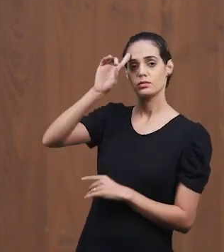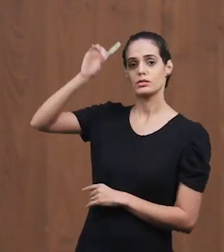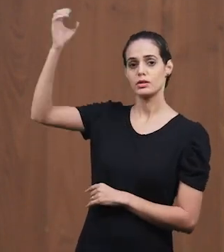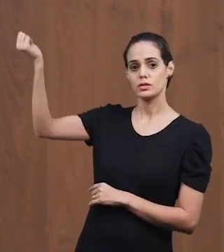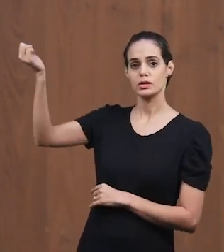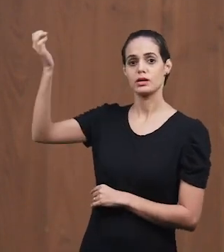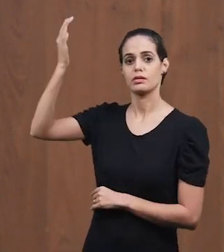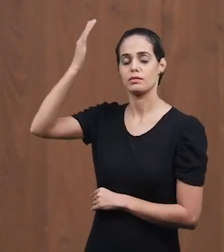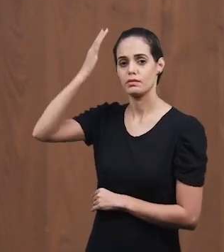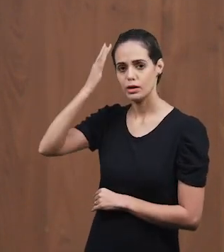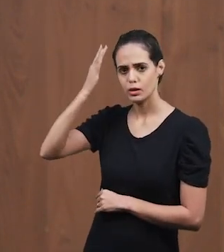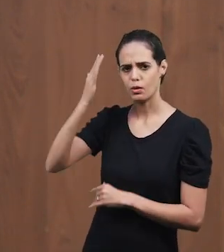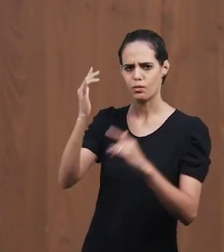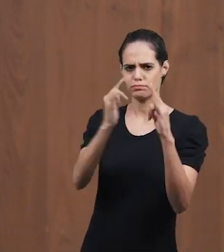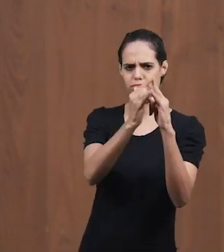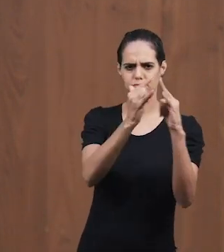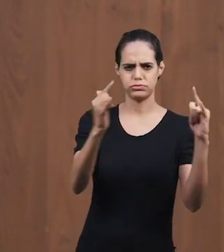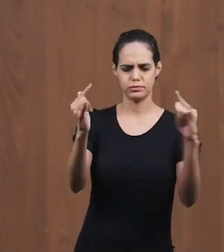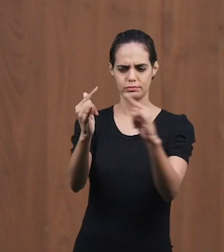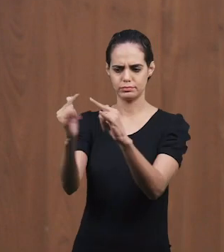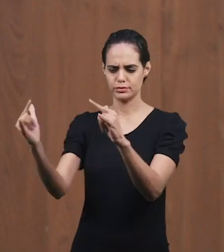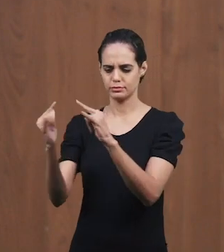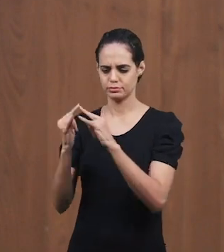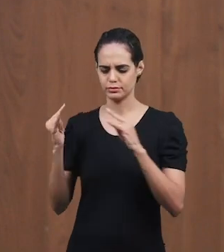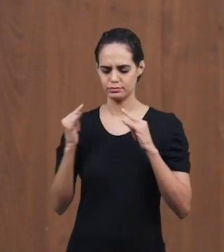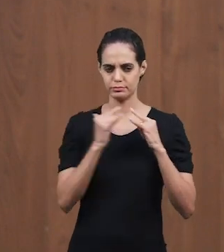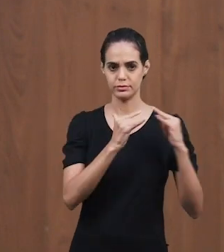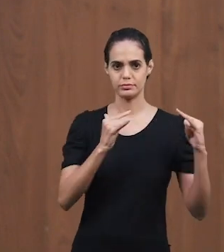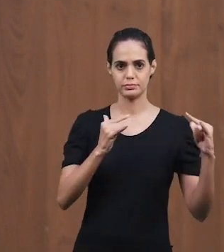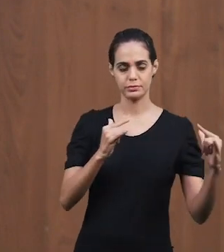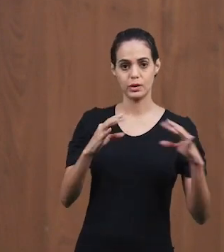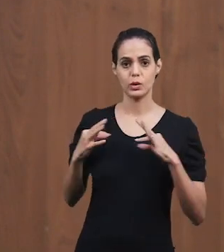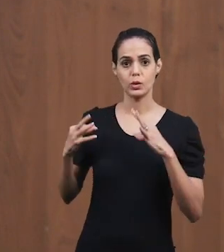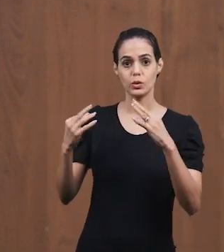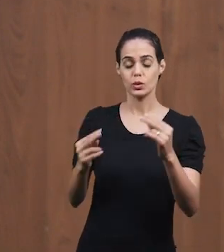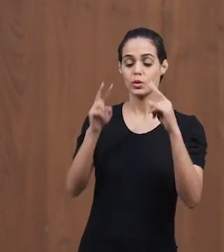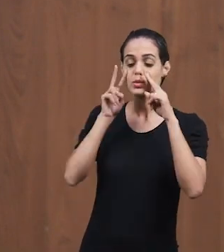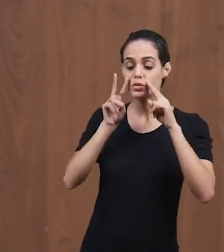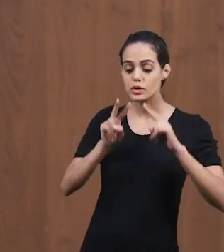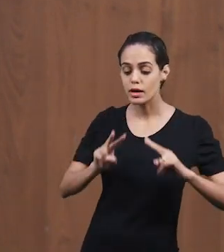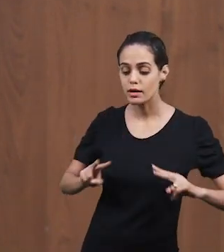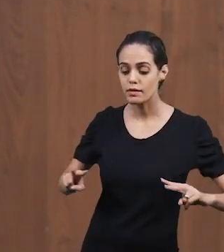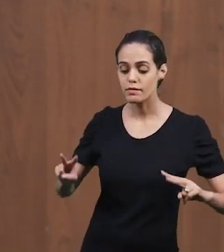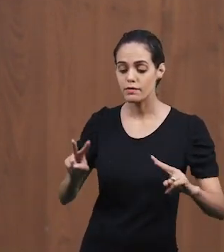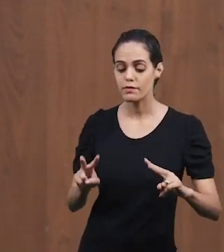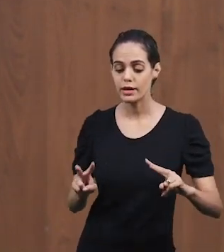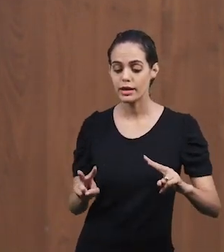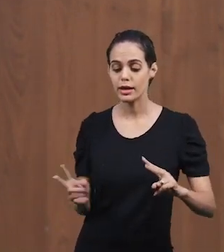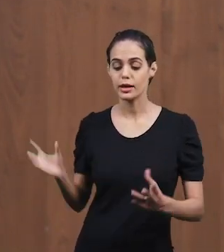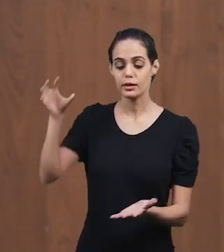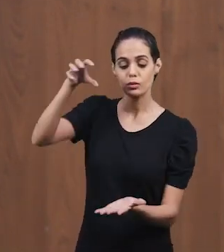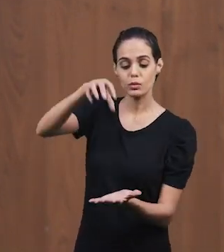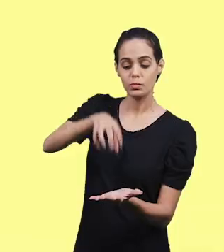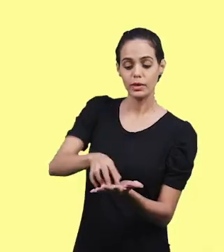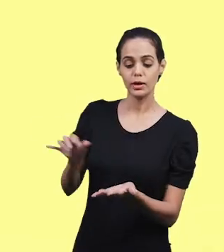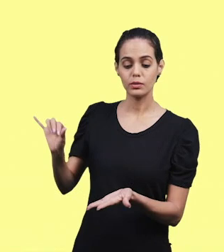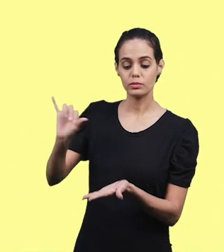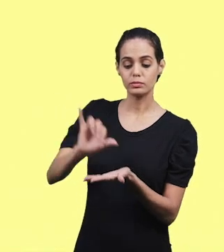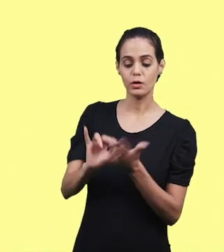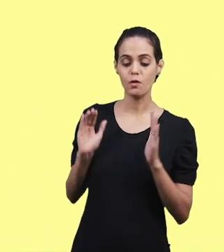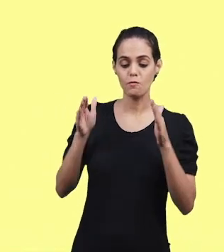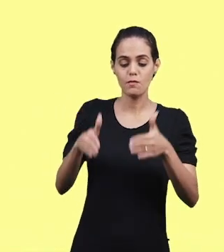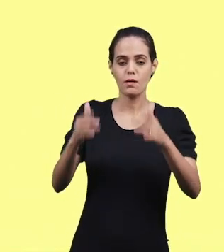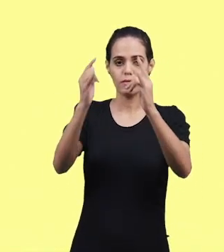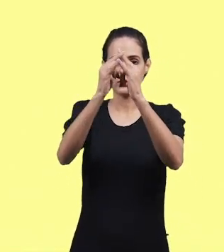Dieu a orienté que les tentes où les gens habitaient, elles soient montées autour du tabernacle afin que tous puissent voir le tabernacle